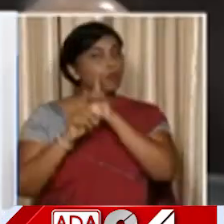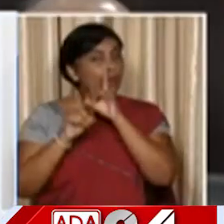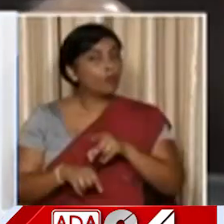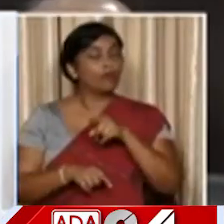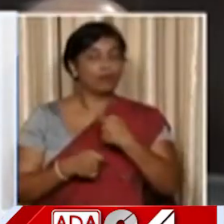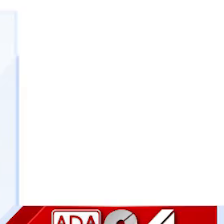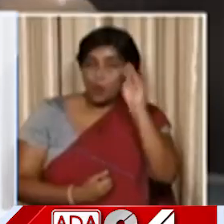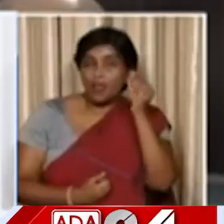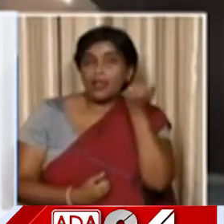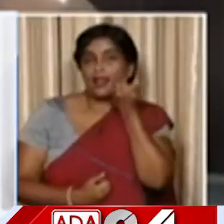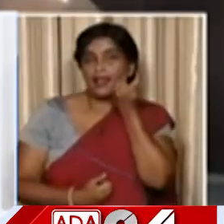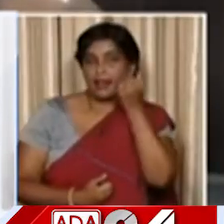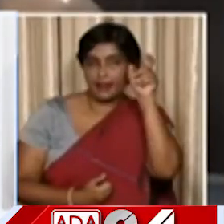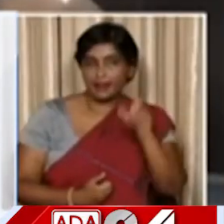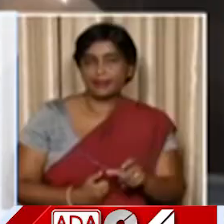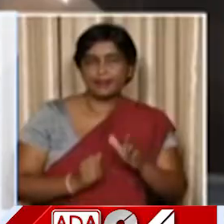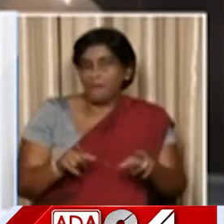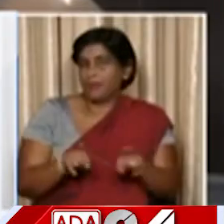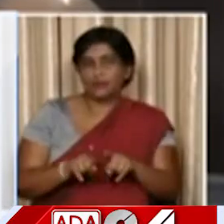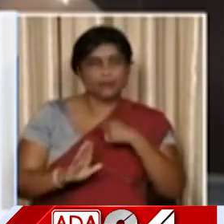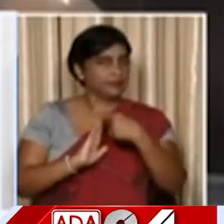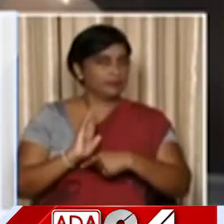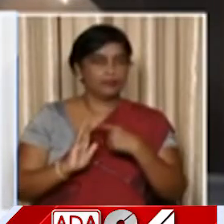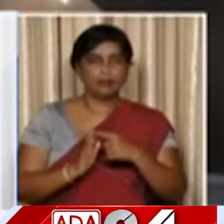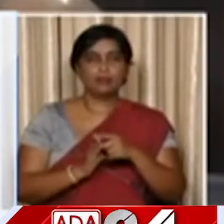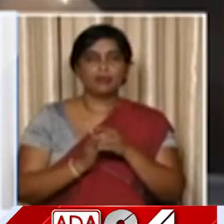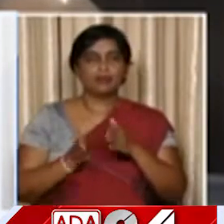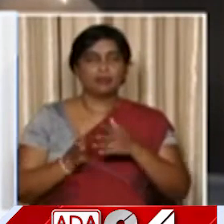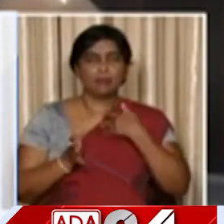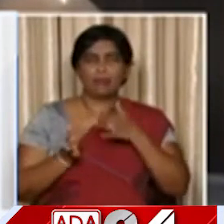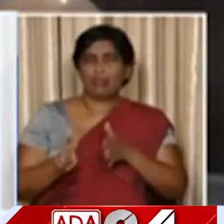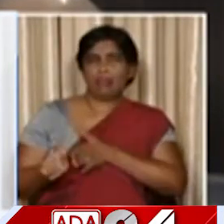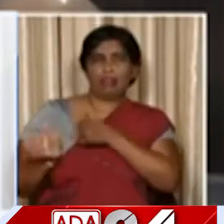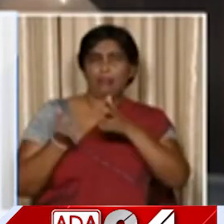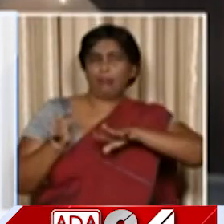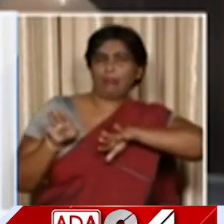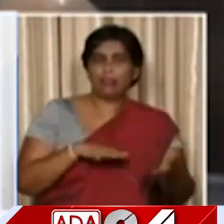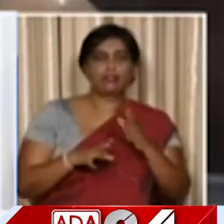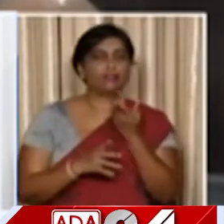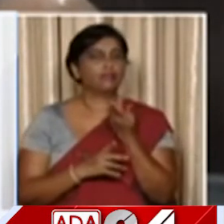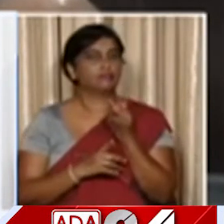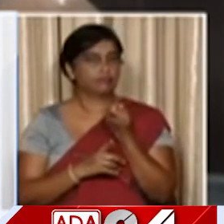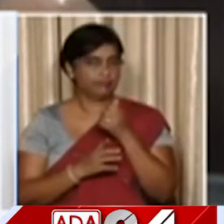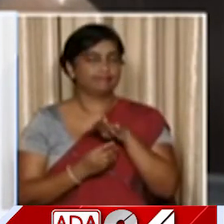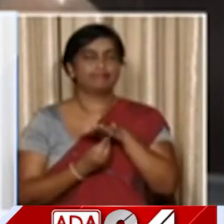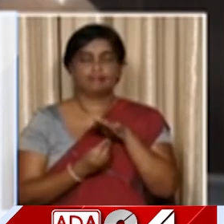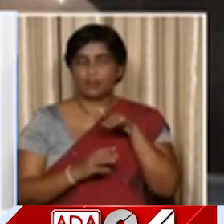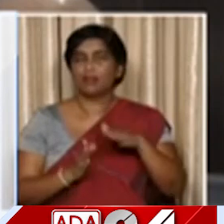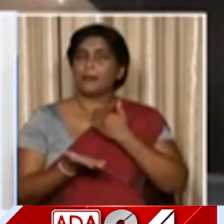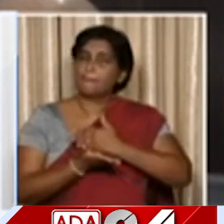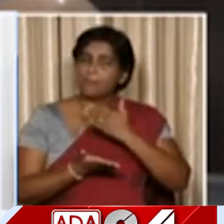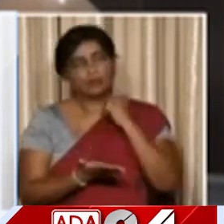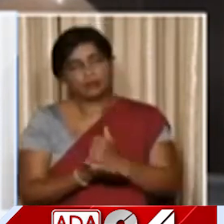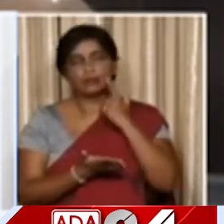මම බාරගත්තේ අපායක් බවට පත් වුණු රටක් පිළිපැන හතර ගාතේ ඇද වැටි තිබුණ ආර්ථිකයක් අපි විවිධ බාධක හා